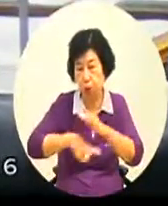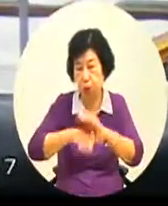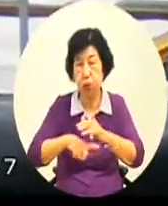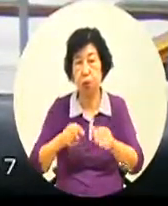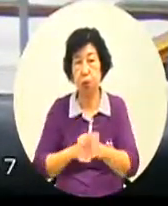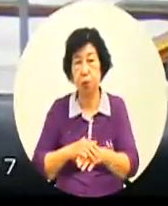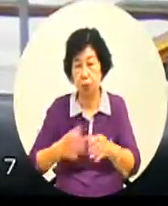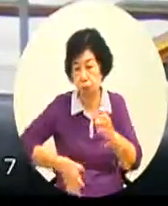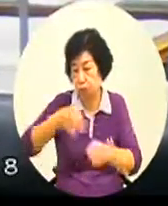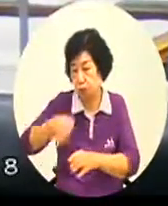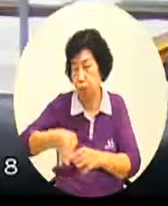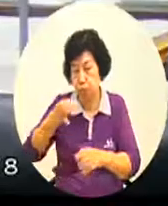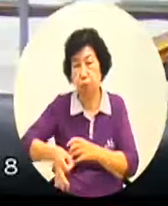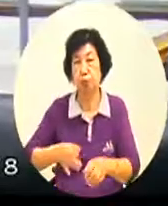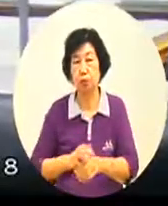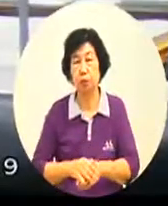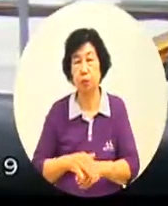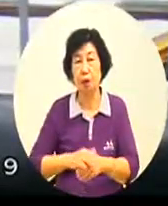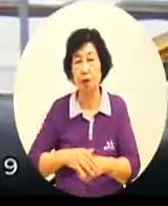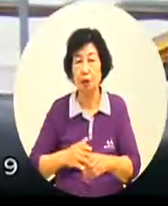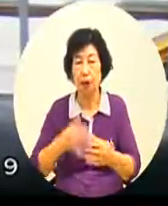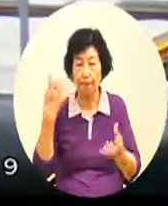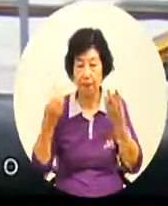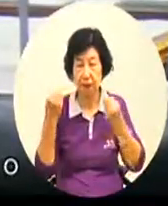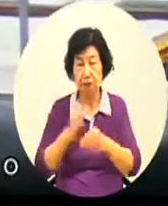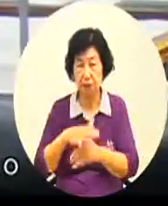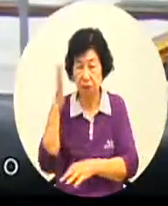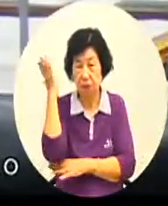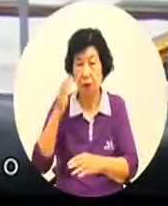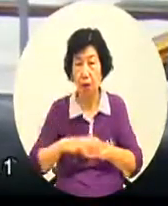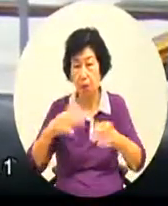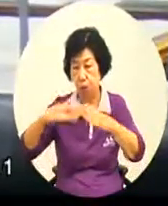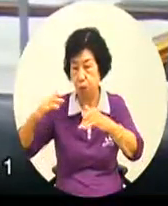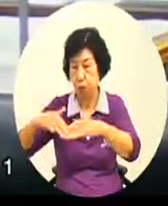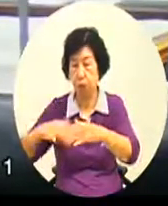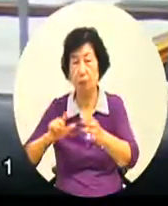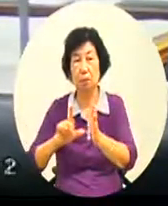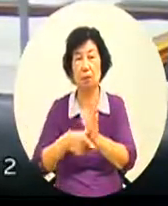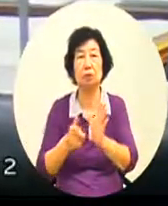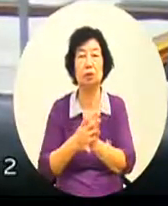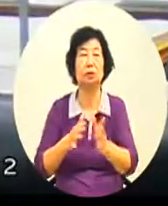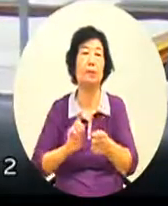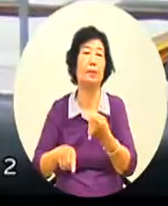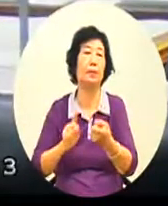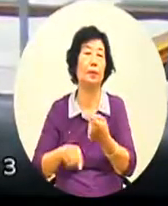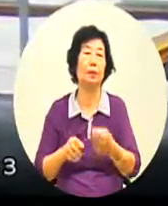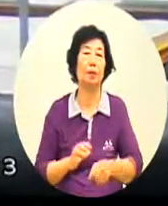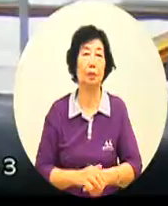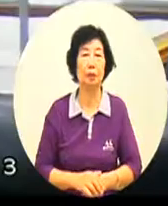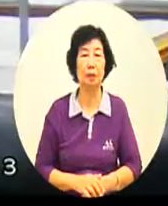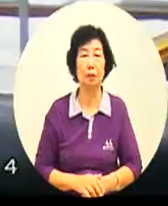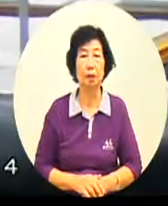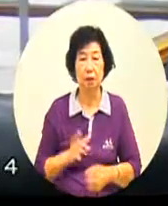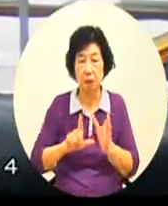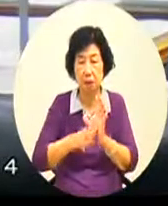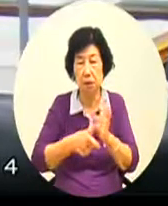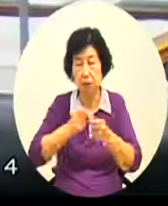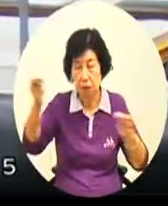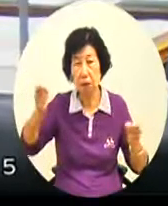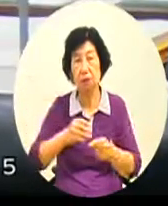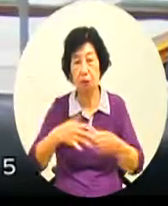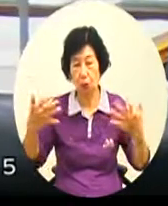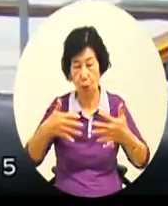到那边去？因为他不晓得政府什么时候会给他拆。 就是我们。 所以他呈现那个状态。这是长期以来的问题，但是你